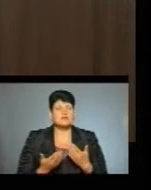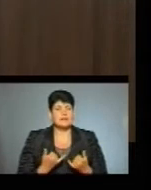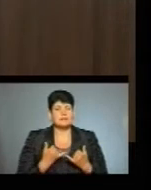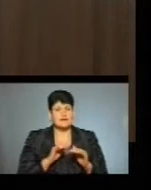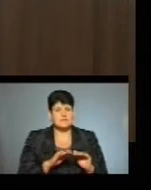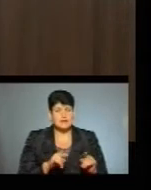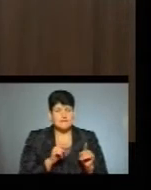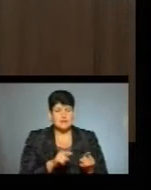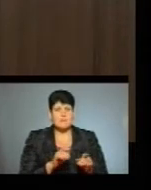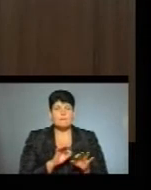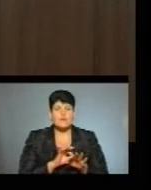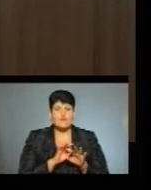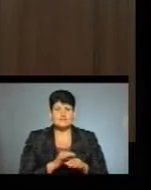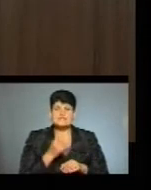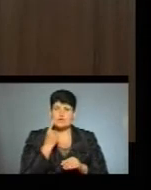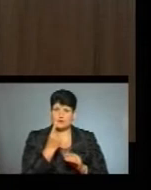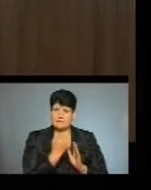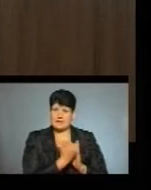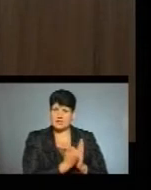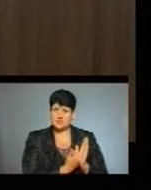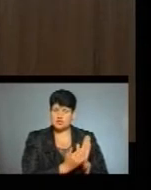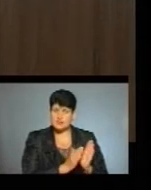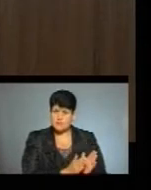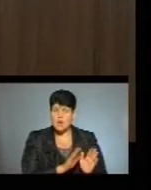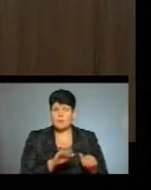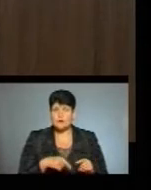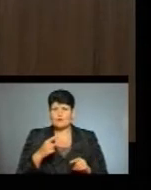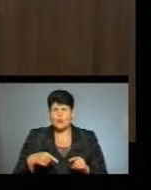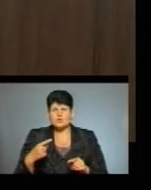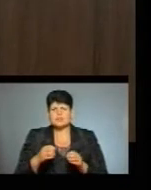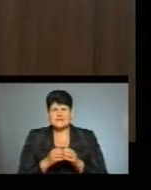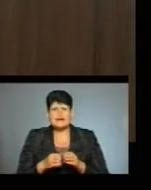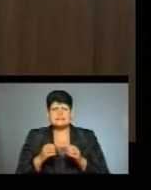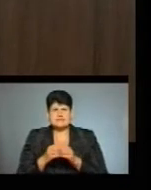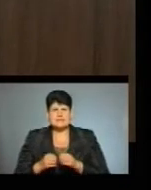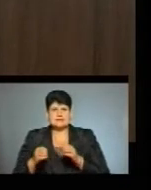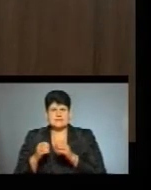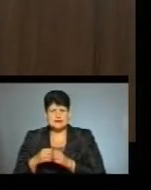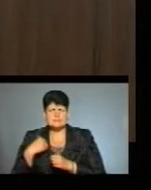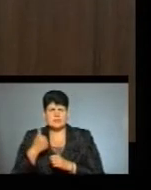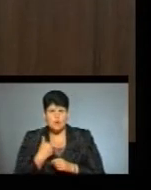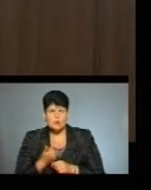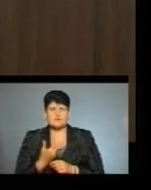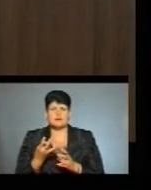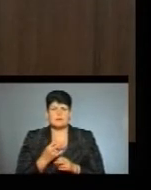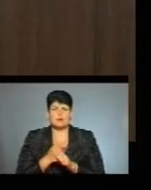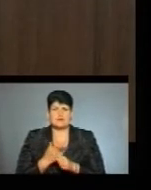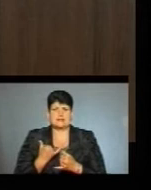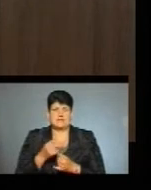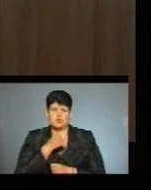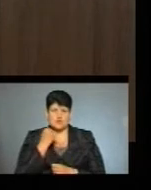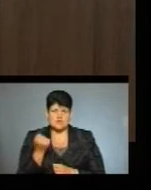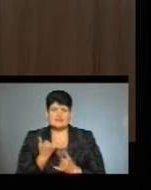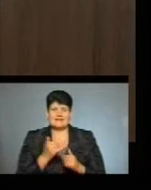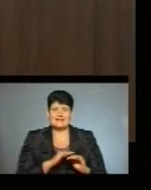вона проводиться за одним режимом, а потім кожних 10 років необхідно робити щеплення для дорослих. Для дітей